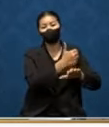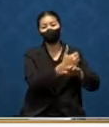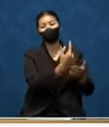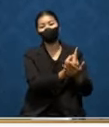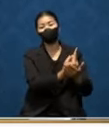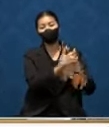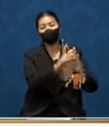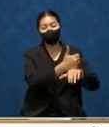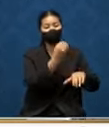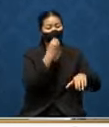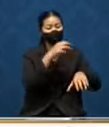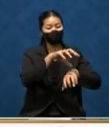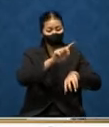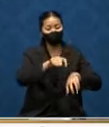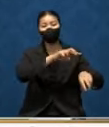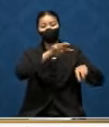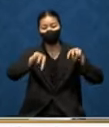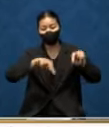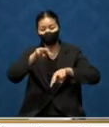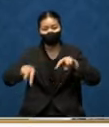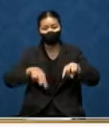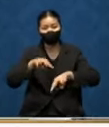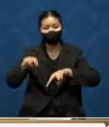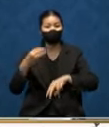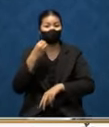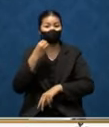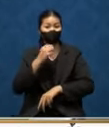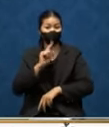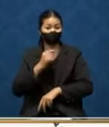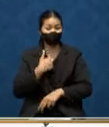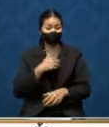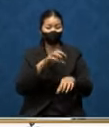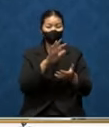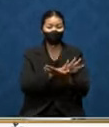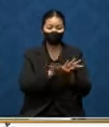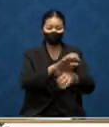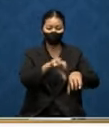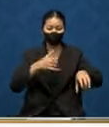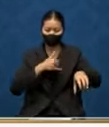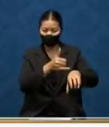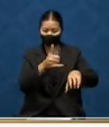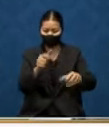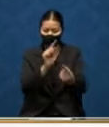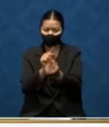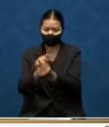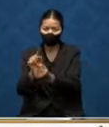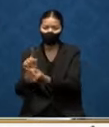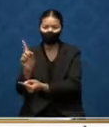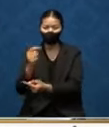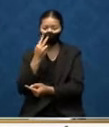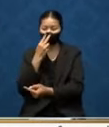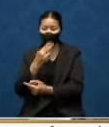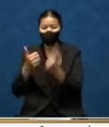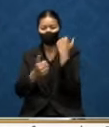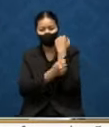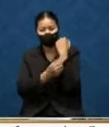ขั้นพื้นฐานของโรงเรียนที่จะต้องมาดูแลแล้วก็ไหลโรงเรียนเนี่ยที่ผมเข้าไปเห็นเนี่ยนะครับทางคณะกรรมการขั้นพื้นฐานเนี่ยไม่ว่าจะเป็นกำนันผู้ใหญ่บ้านอบตเนี่ยนะครับ